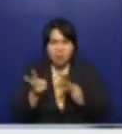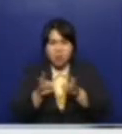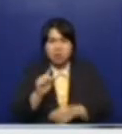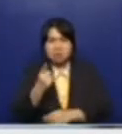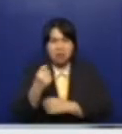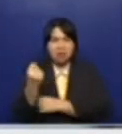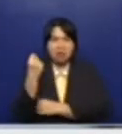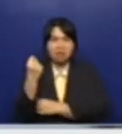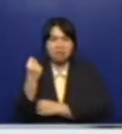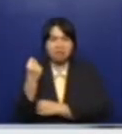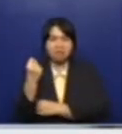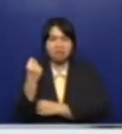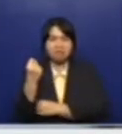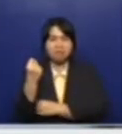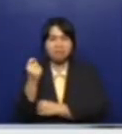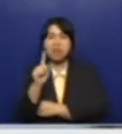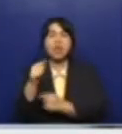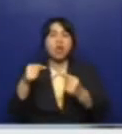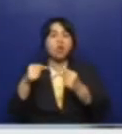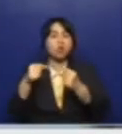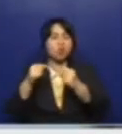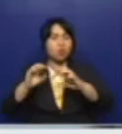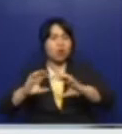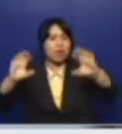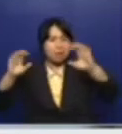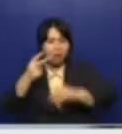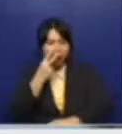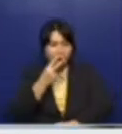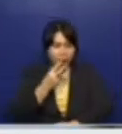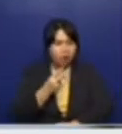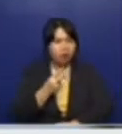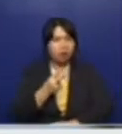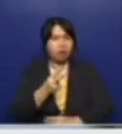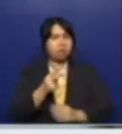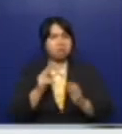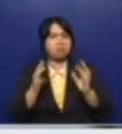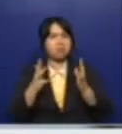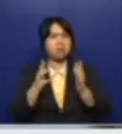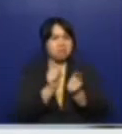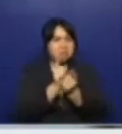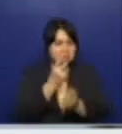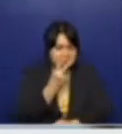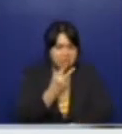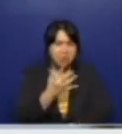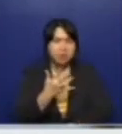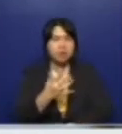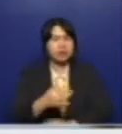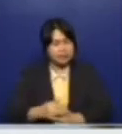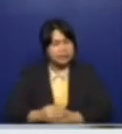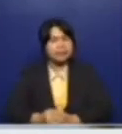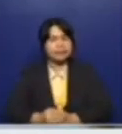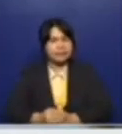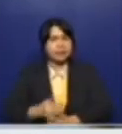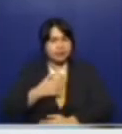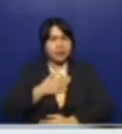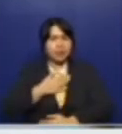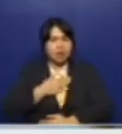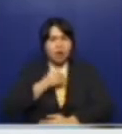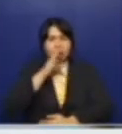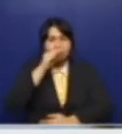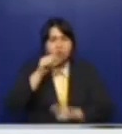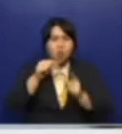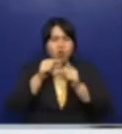มข้นทางรัฐบาลคงยังไม่เคยเจอท่านประธานนะผมขอพูดภาษาบ้านนิด